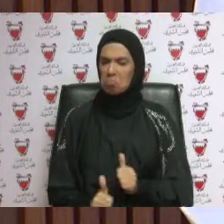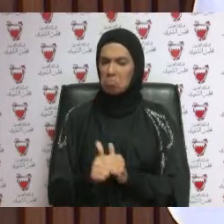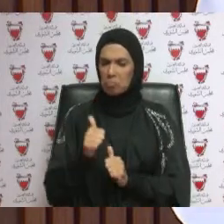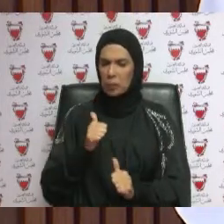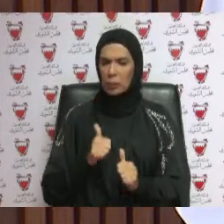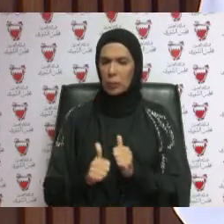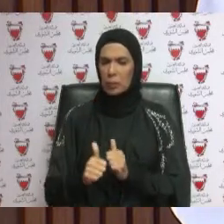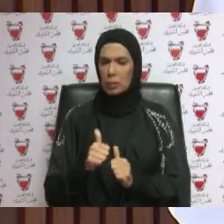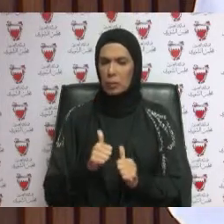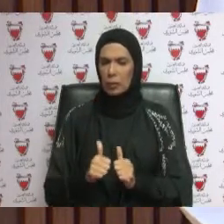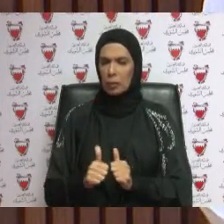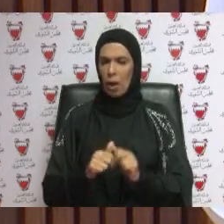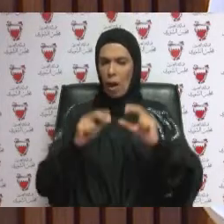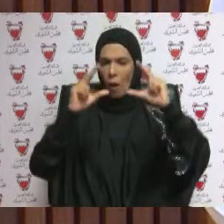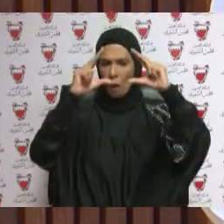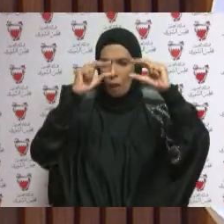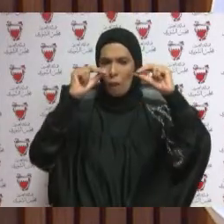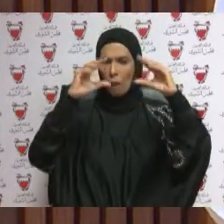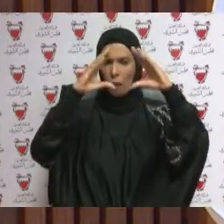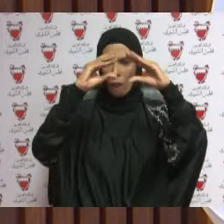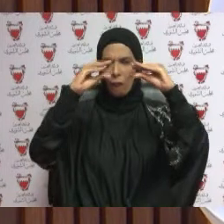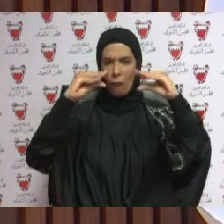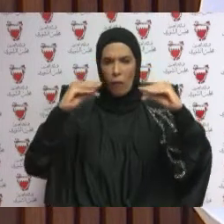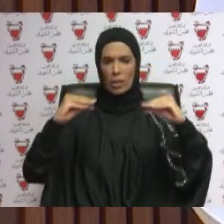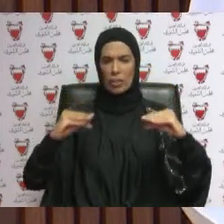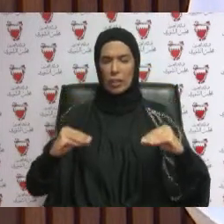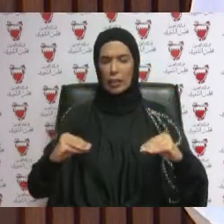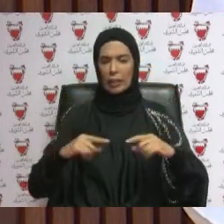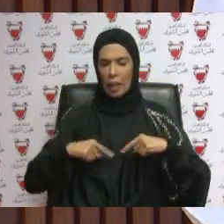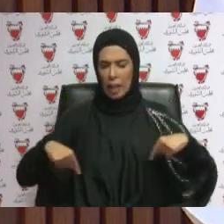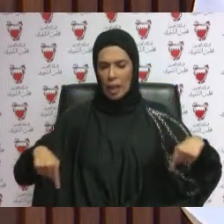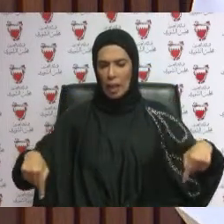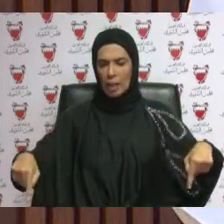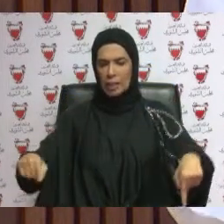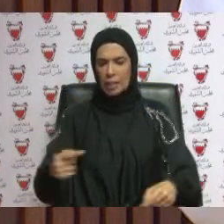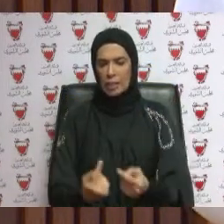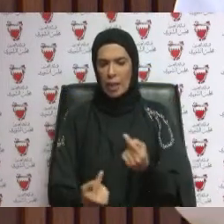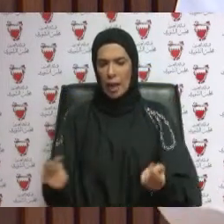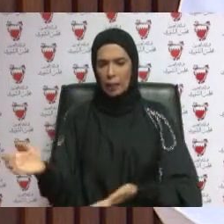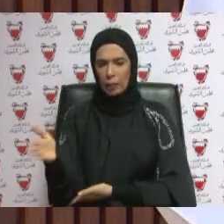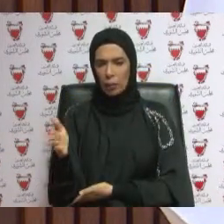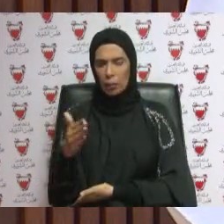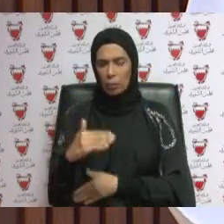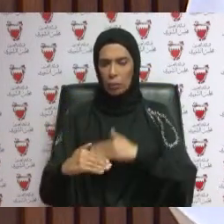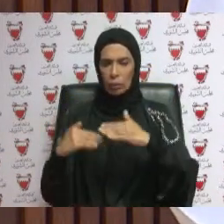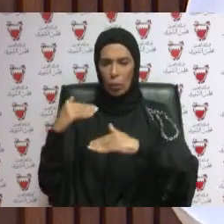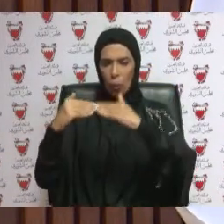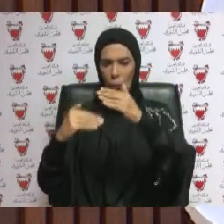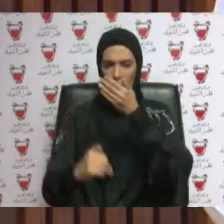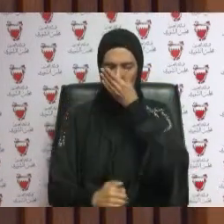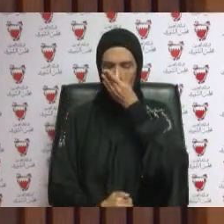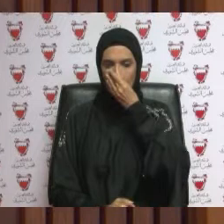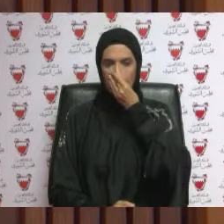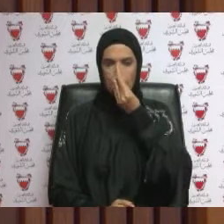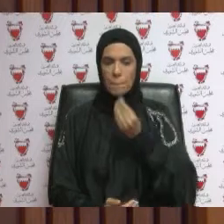في الجفير كان هناك زراعة أسماك، والبحرين تطورت تطورا كثيرا في هذا المجال،